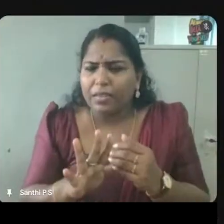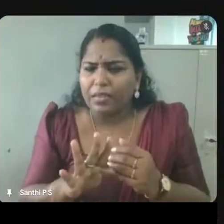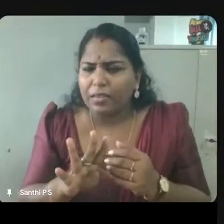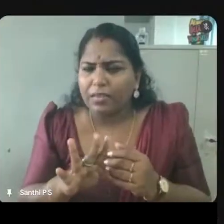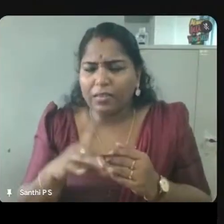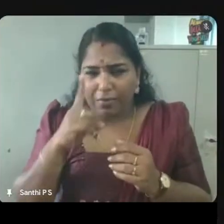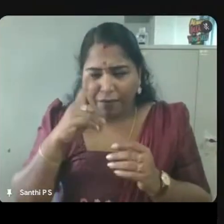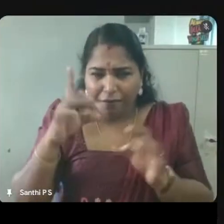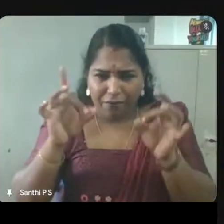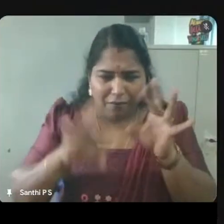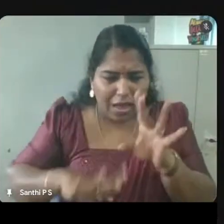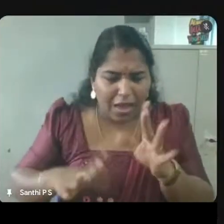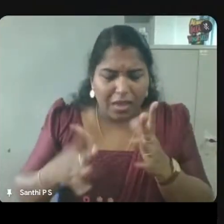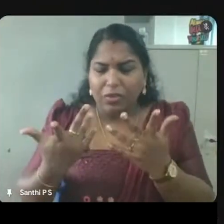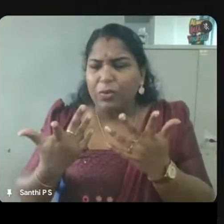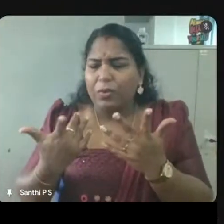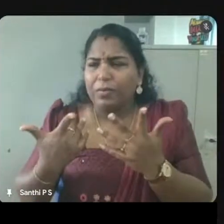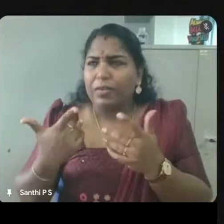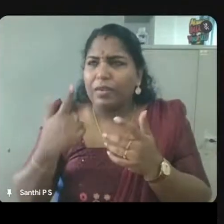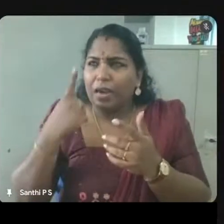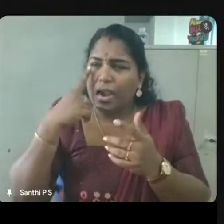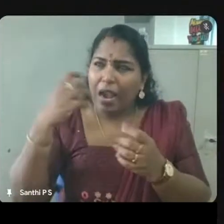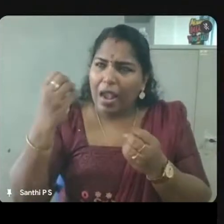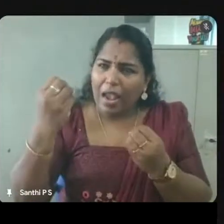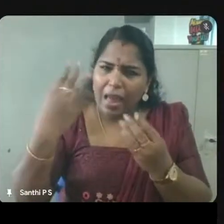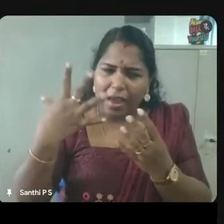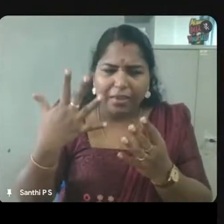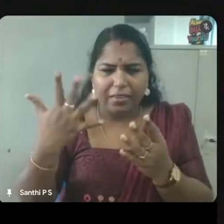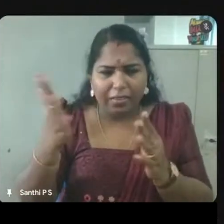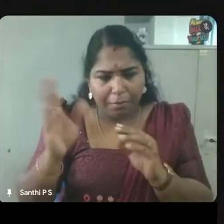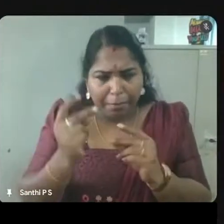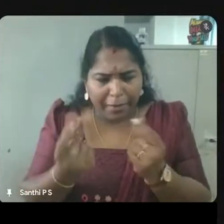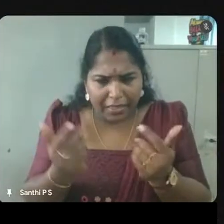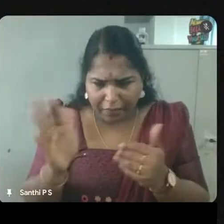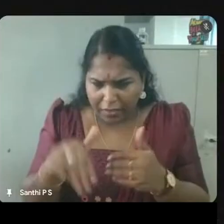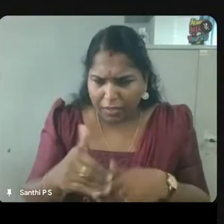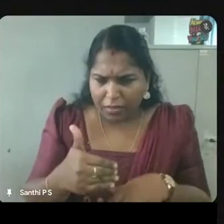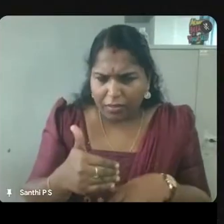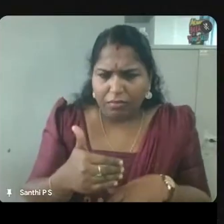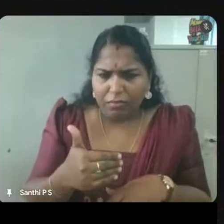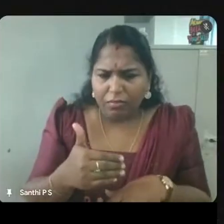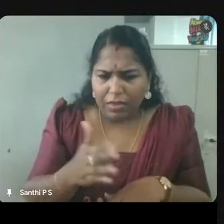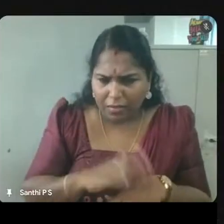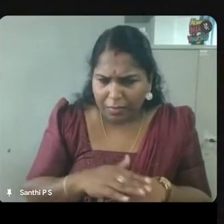അല്ലെങ്കിൽ ഒരു ക്യാമറ ഫ്ലാഷ് പോലെ കണ്ണിനകത്ത് തോന്നിയിട്ടുണ്ടോ? ഒരു വെളിച്ചം